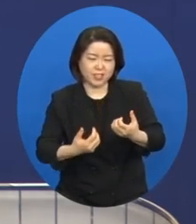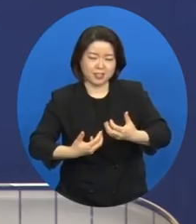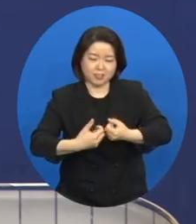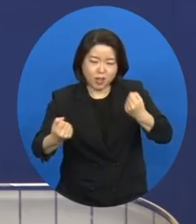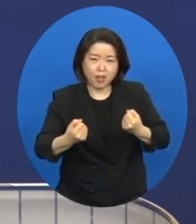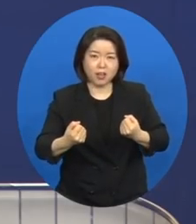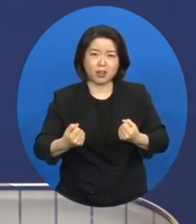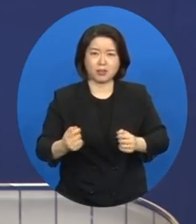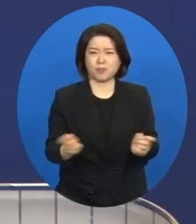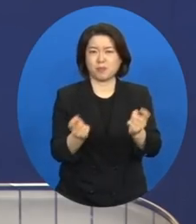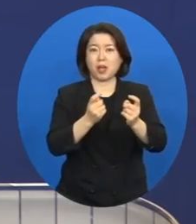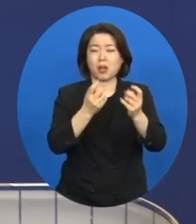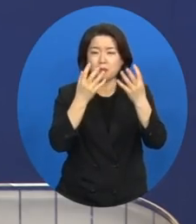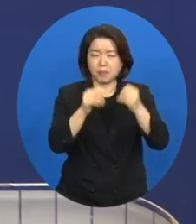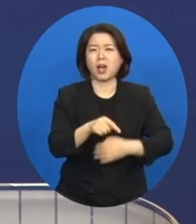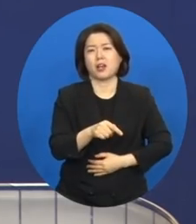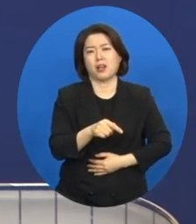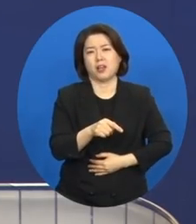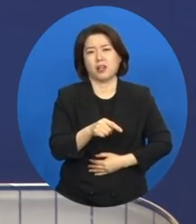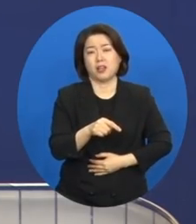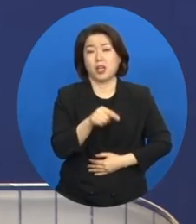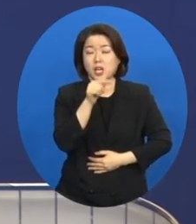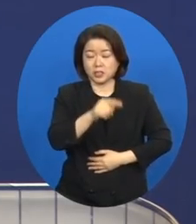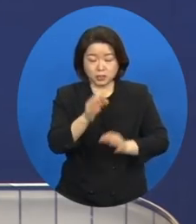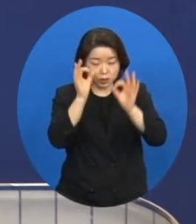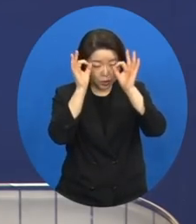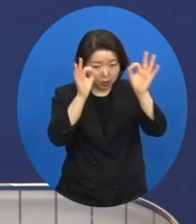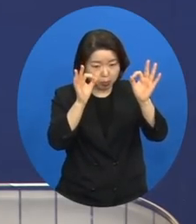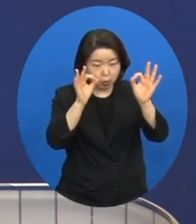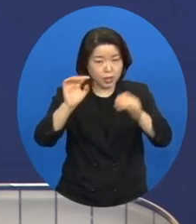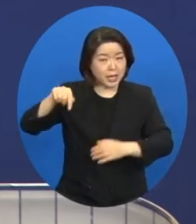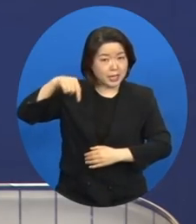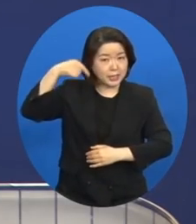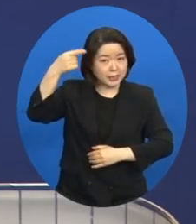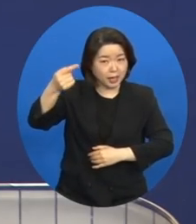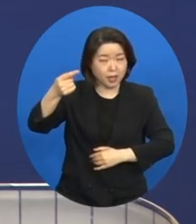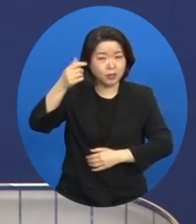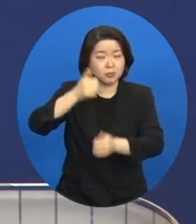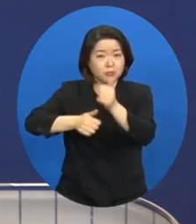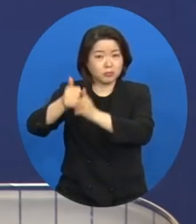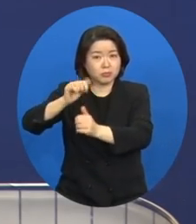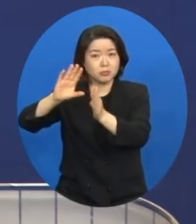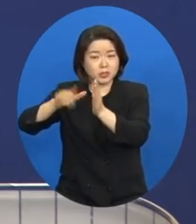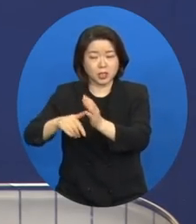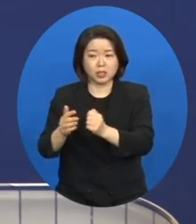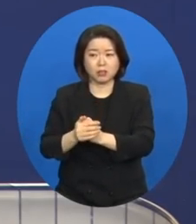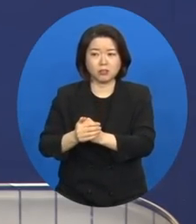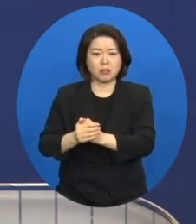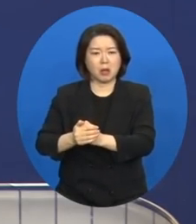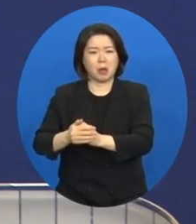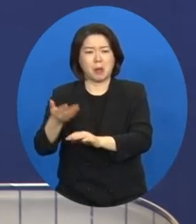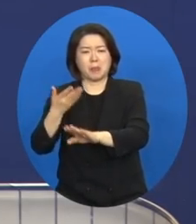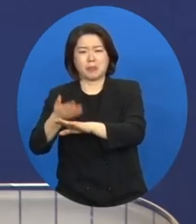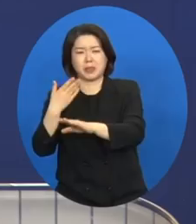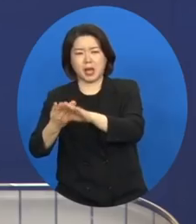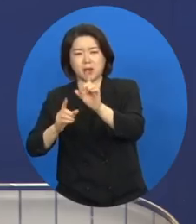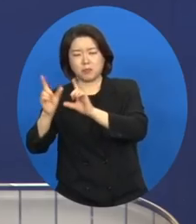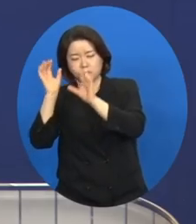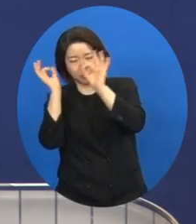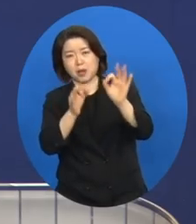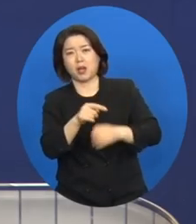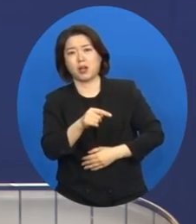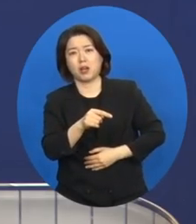갈라져서 여러분 그것을 본 세대들, 다음 세대는요 다른 세대가 되어버리고 맙니다. 너무나 그 충격을 받았기